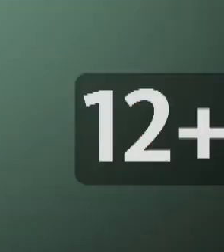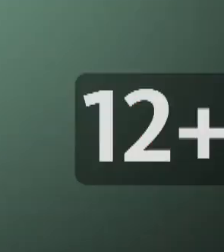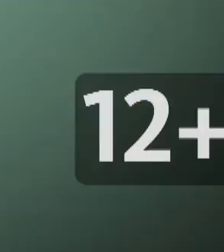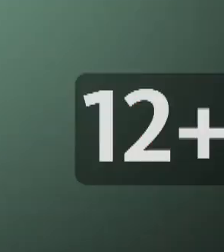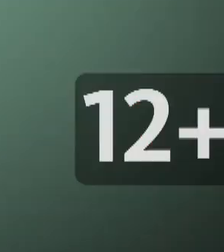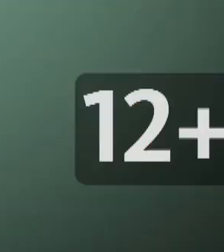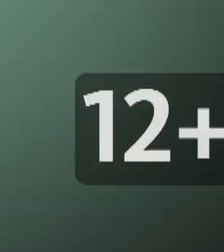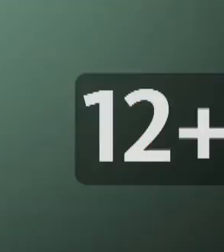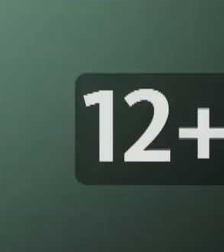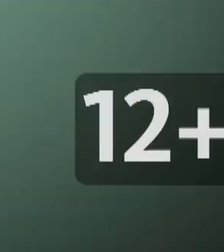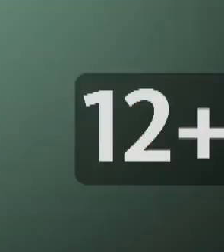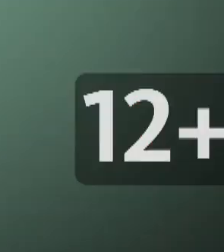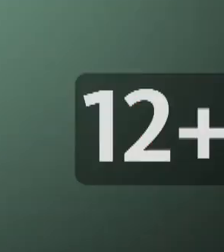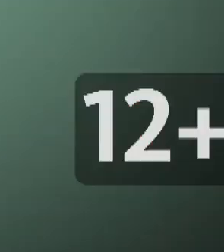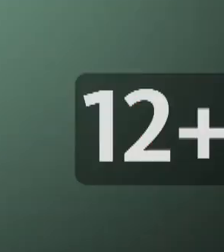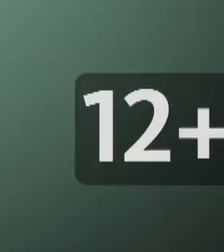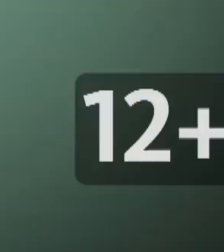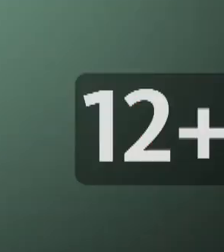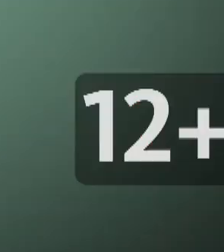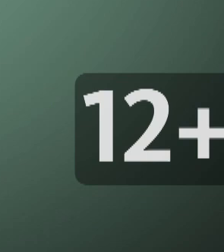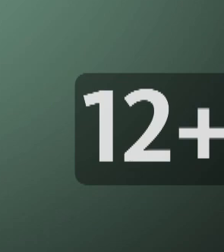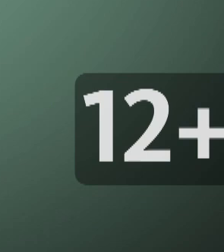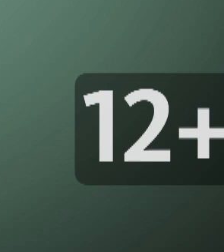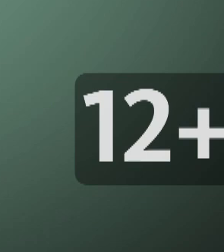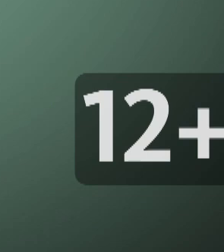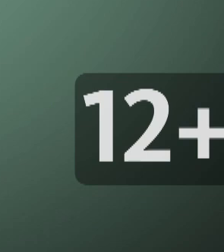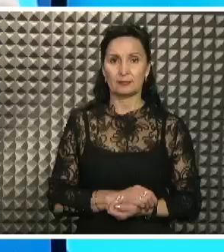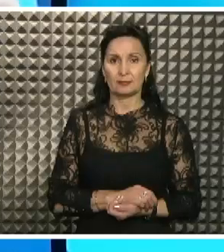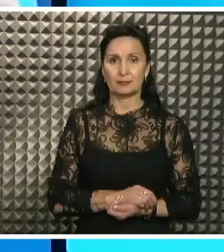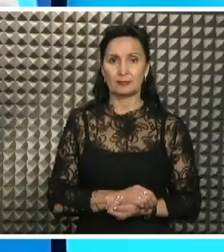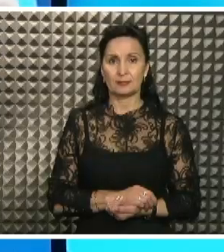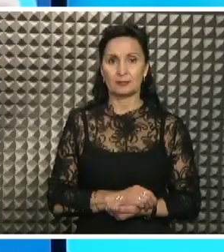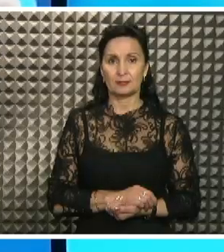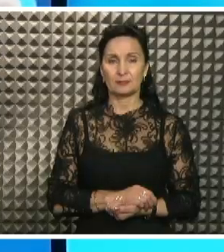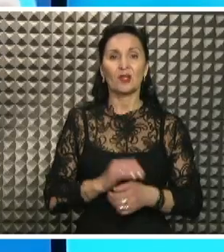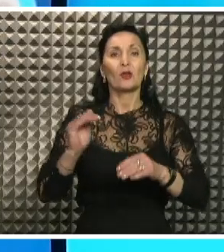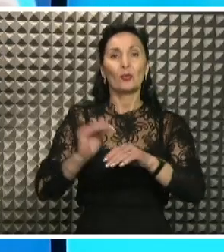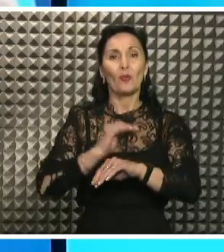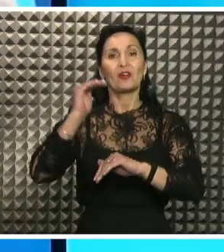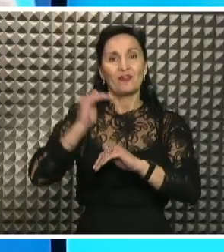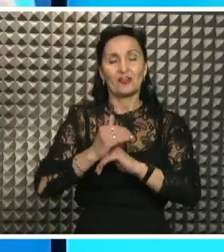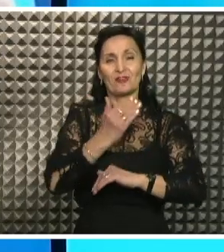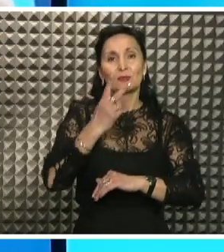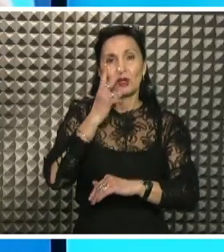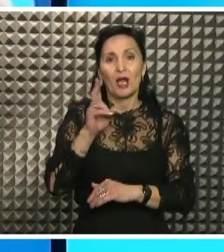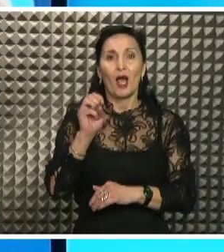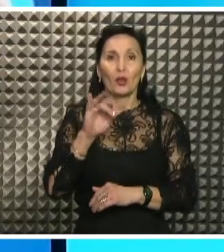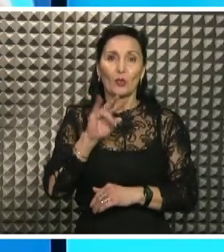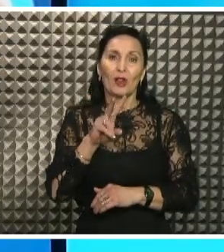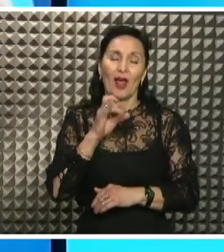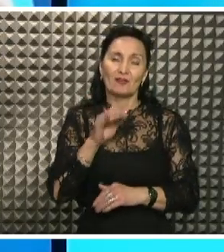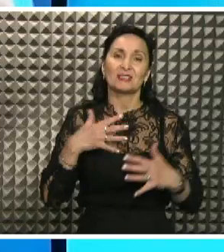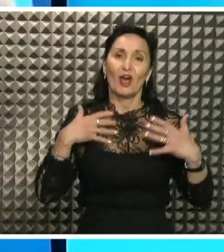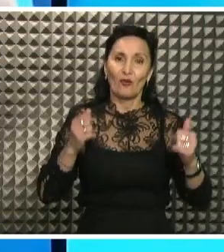Добрый Добрый вечер. Вы смотрите «Катунь. Лайф здоровья». В